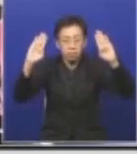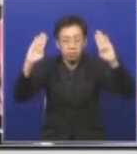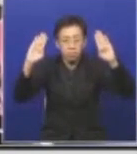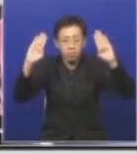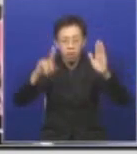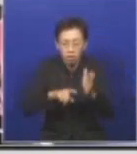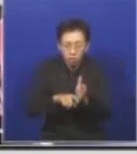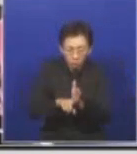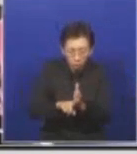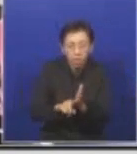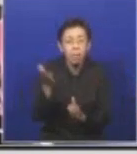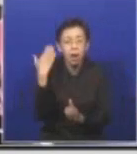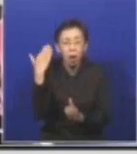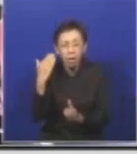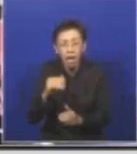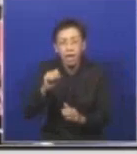เหมาะกับโรคซาร์ไข้หวัดนก